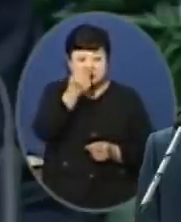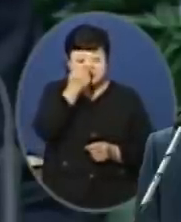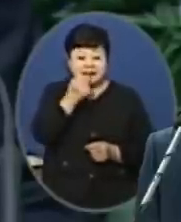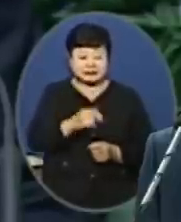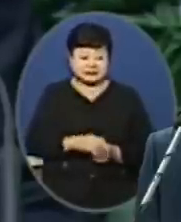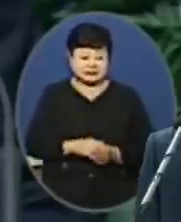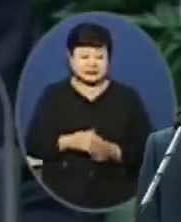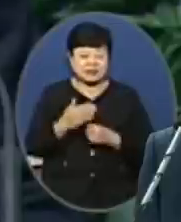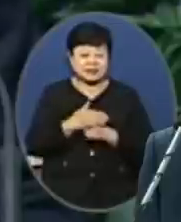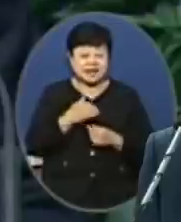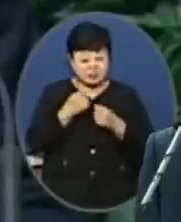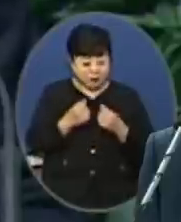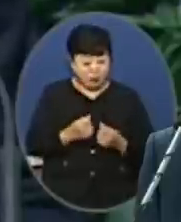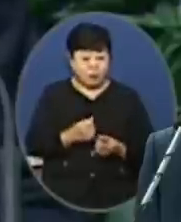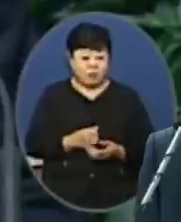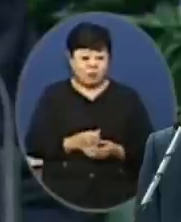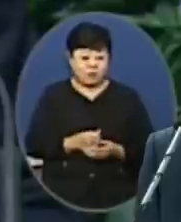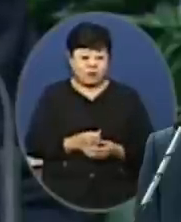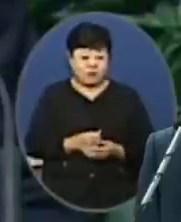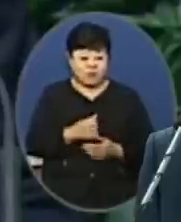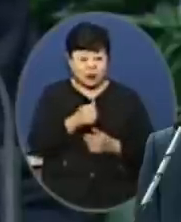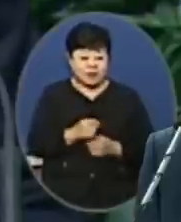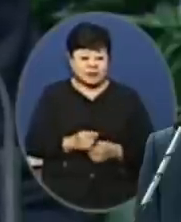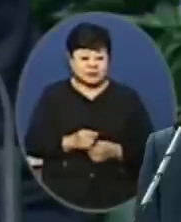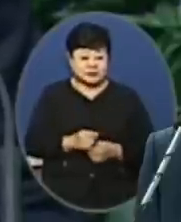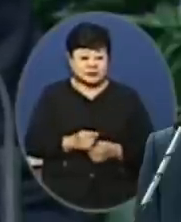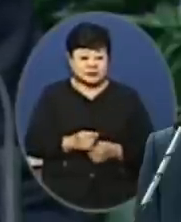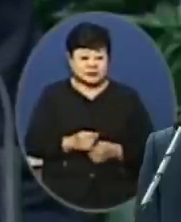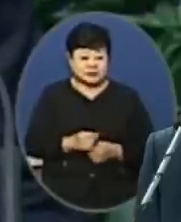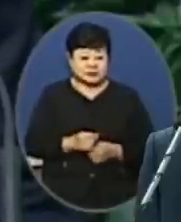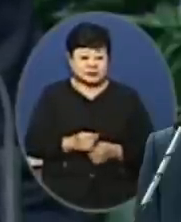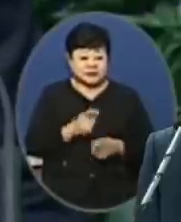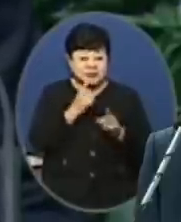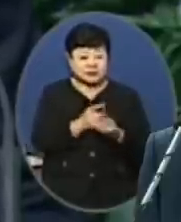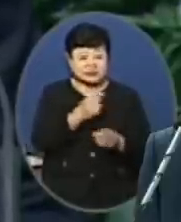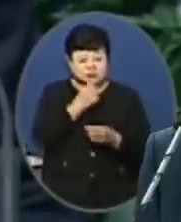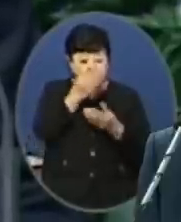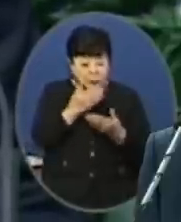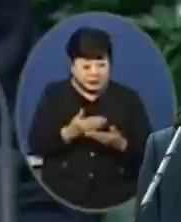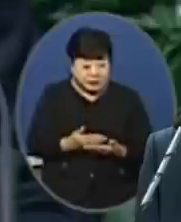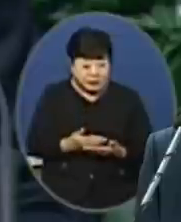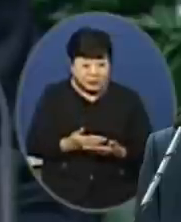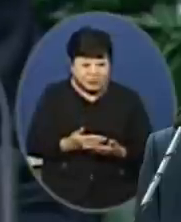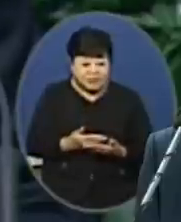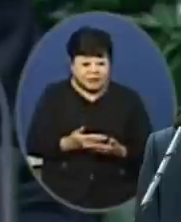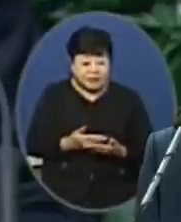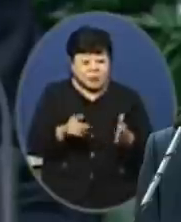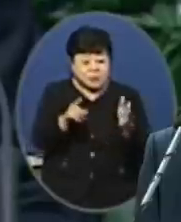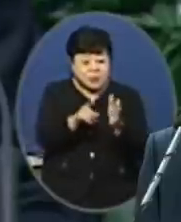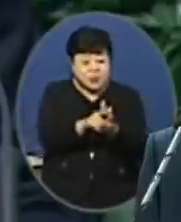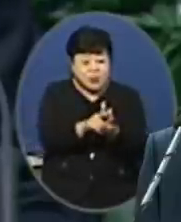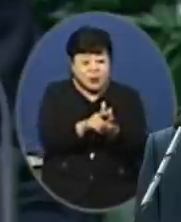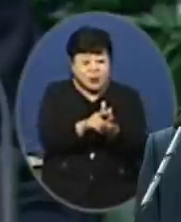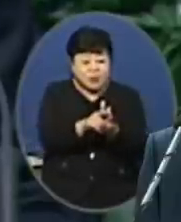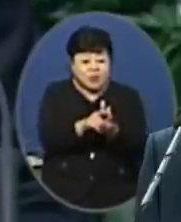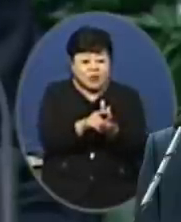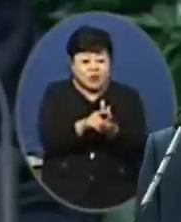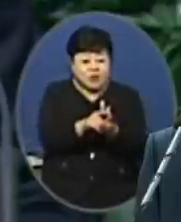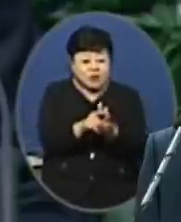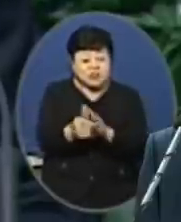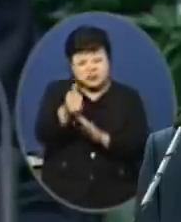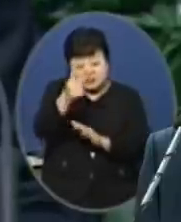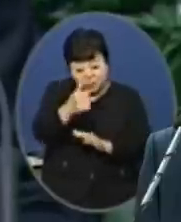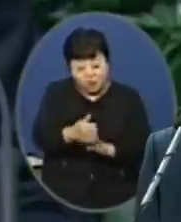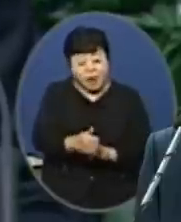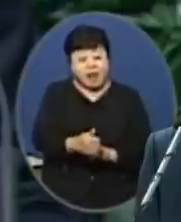장수의 은혜를 받고 할 일마다 이미 승리하고 축복받은 것을 믿고